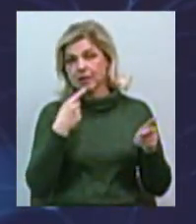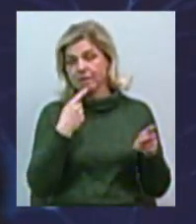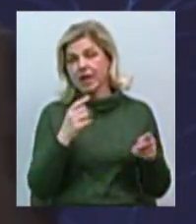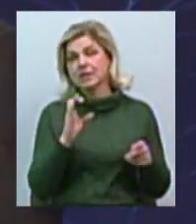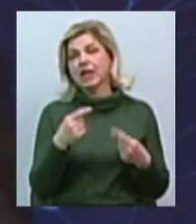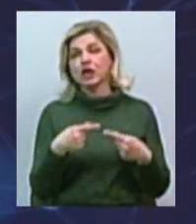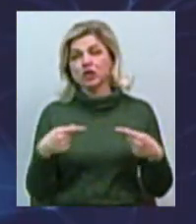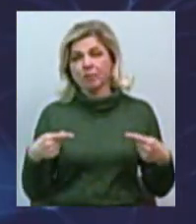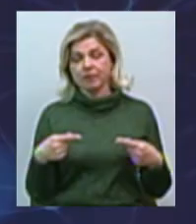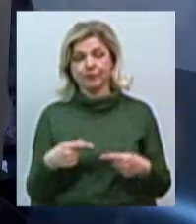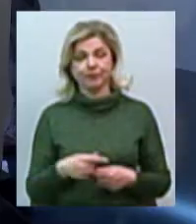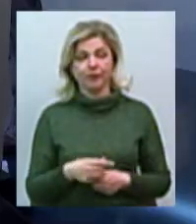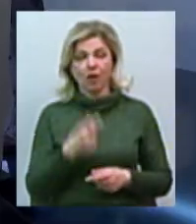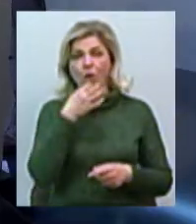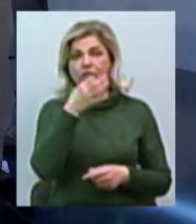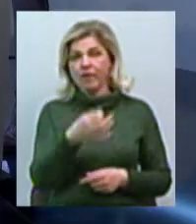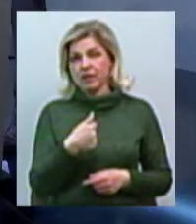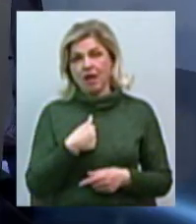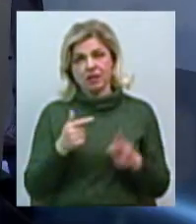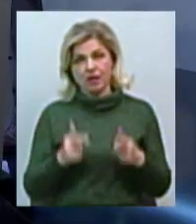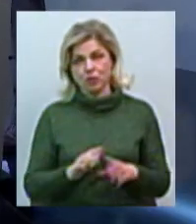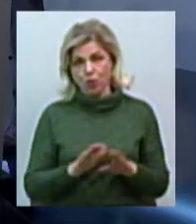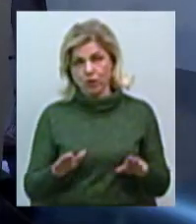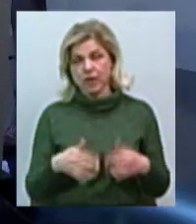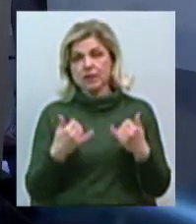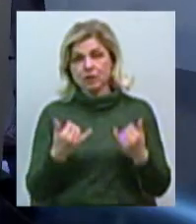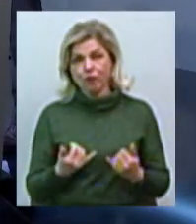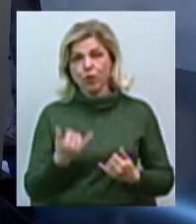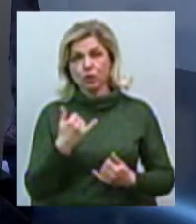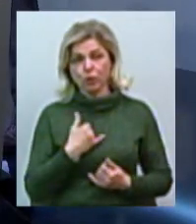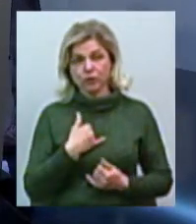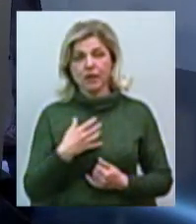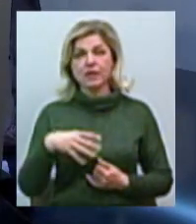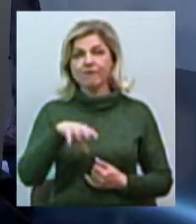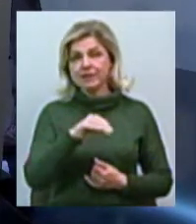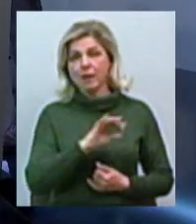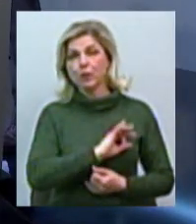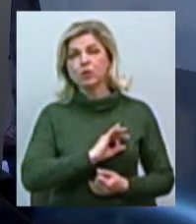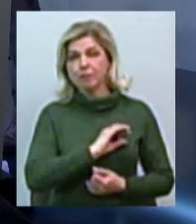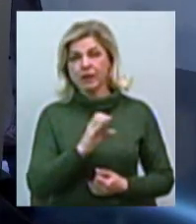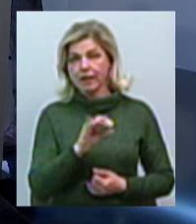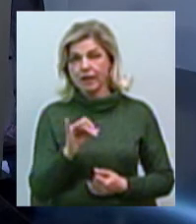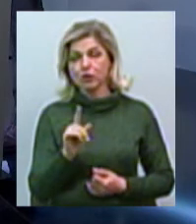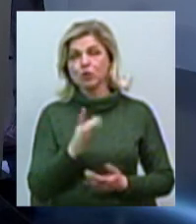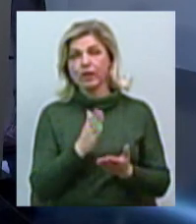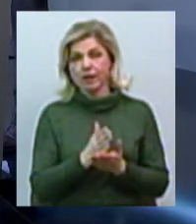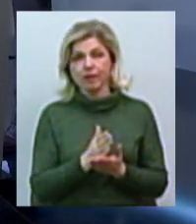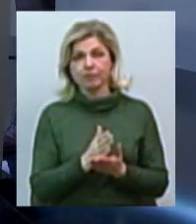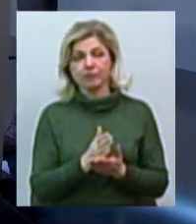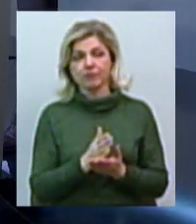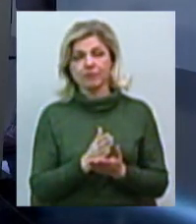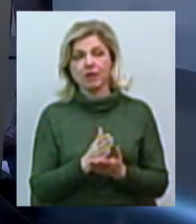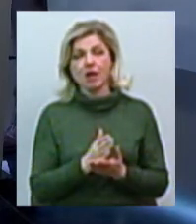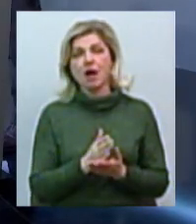тут. У нас сьогодні, от, в даній ситуації, у нас всі профспілки, які є сьогодні репрезентативні